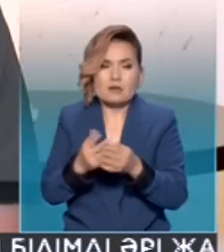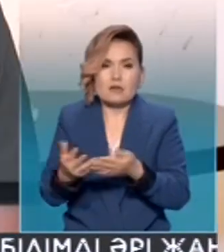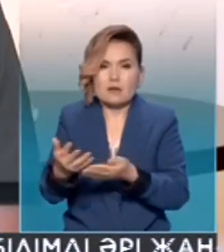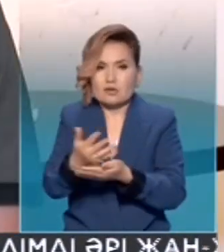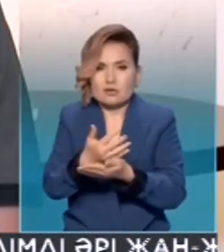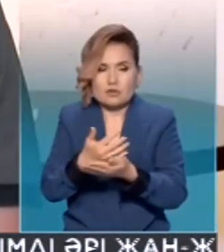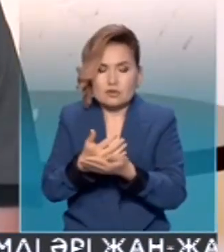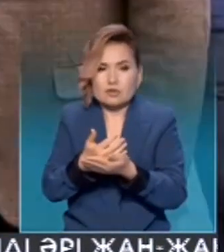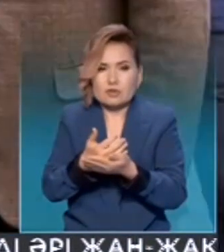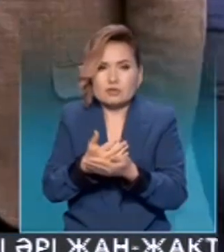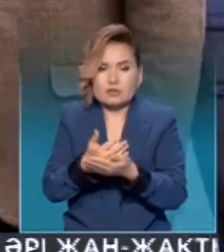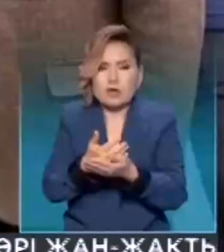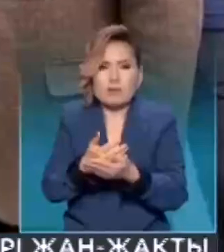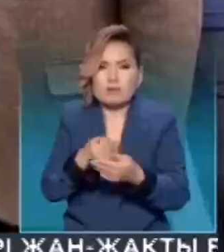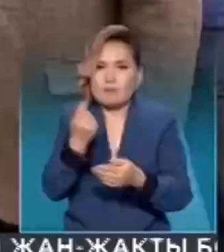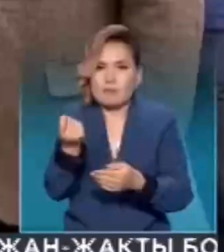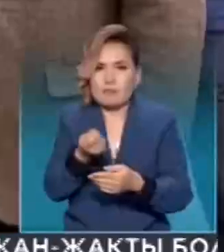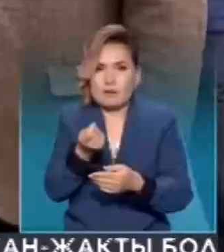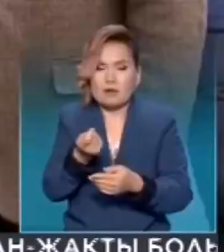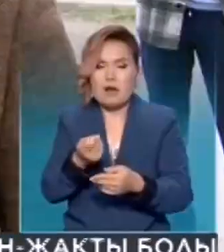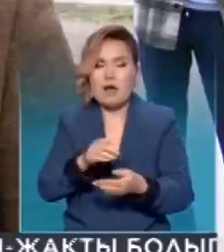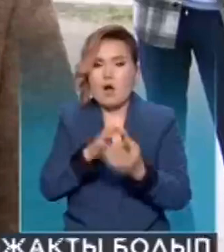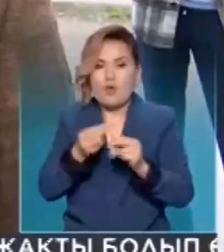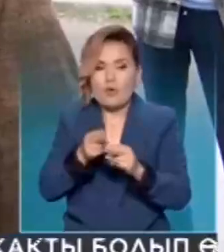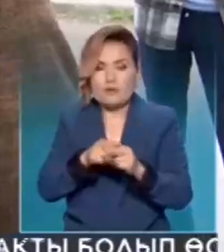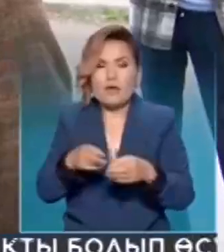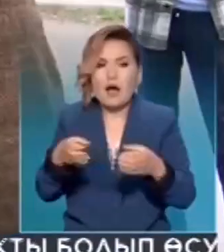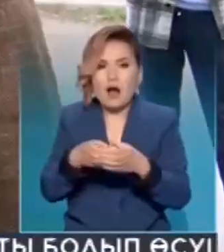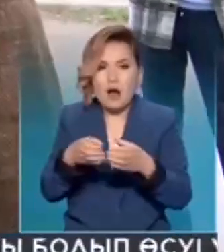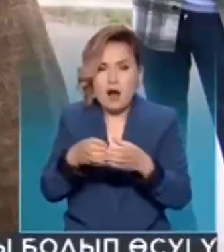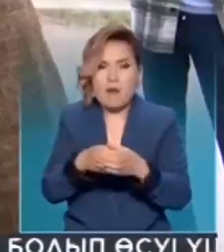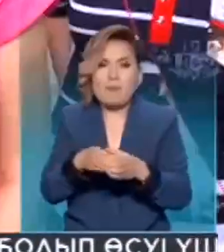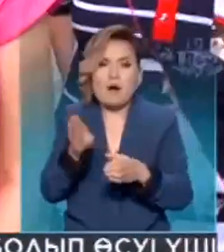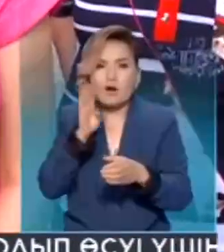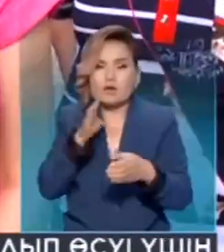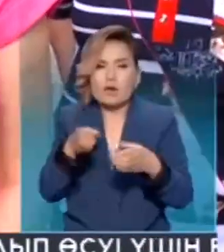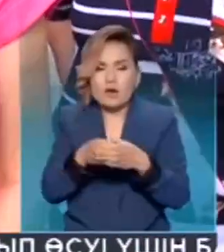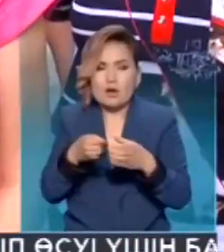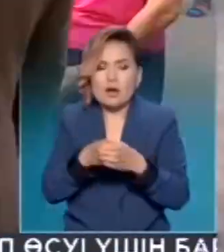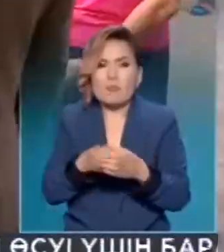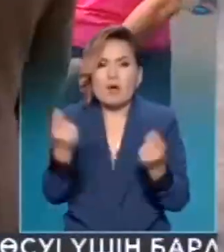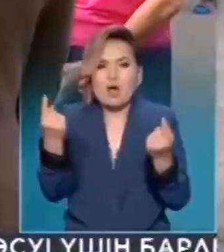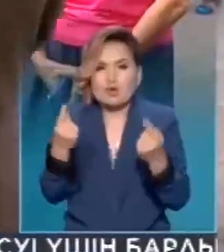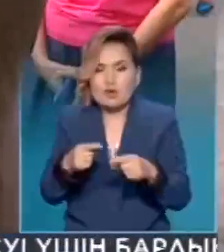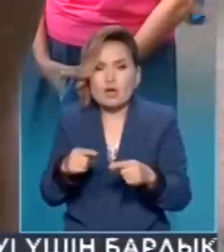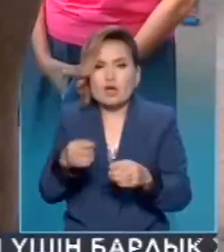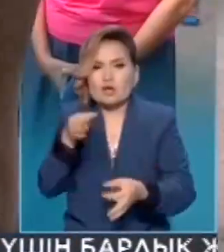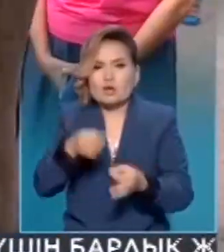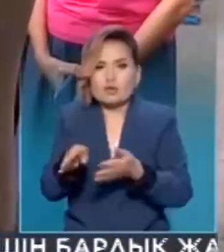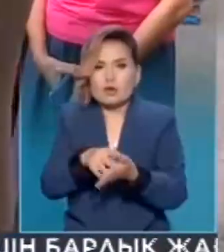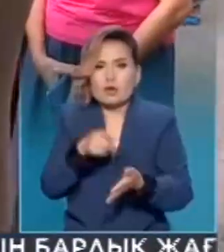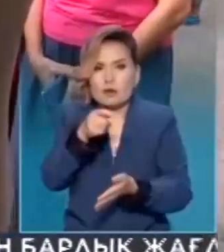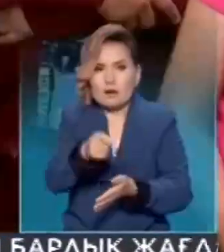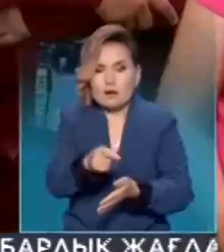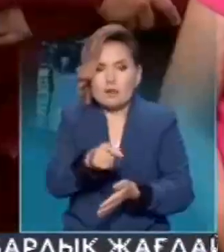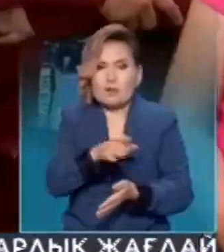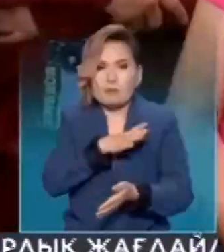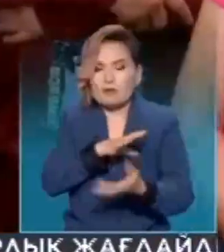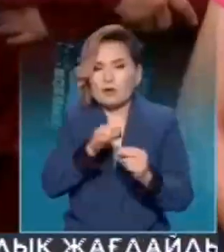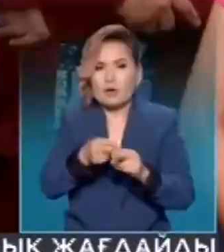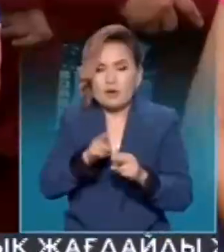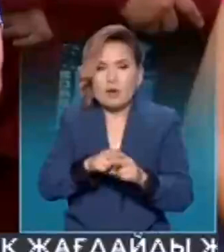жұмысшылардың зарплатасына ғана жетіп отыр. Компания осыдан бірнеше жыл бұрын өзін банкрот деп жариялау бойынша сотқа арыз жолдаған, бірақ ол талабы